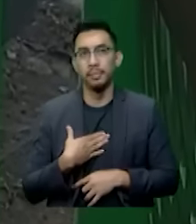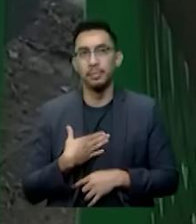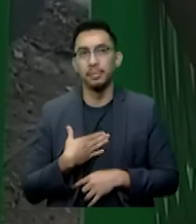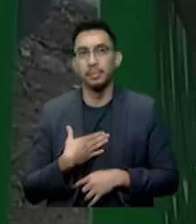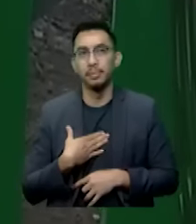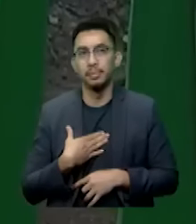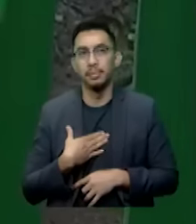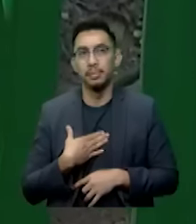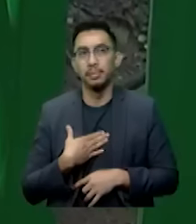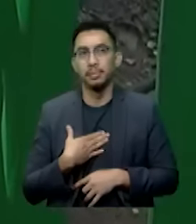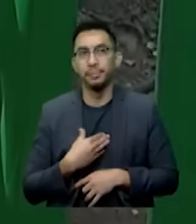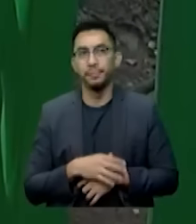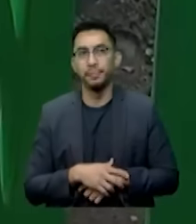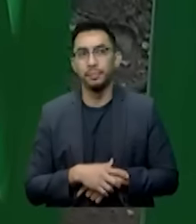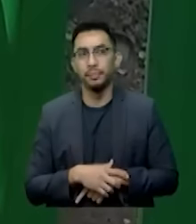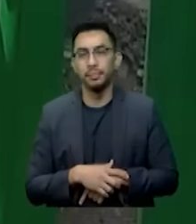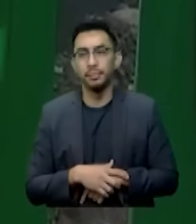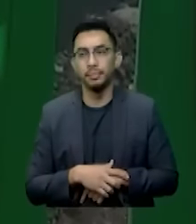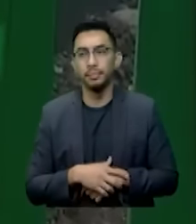bisa. Jadi biar saja kami berjalan.